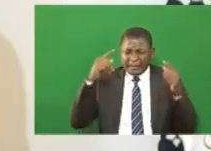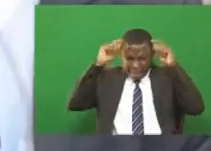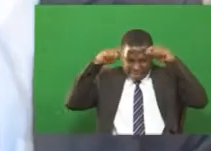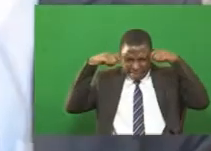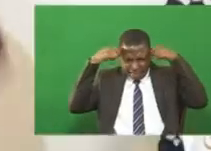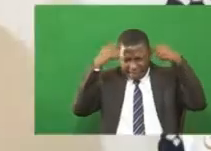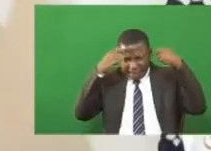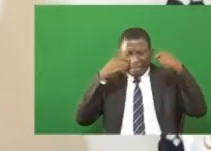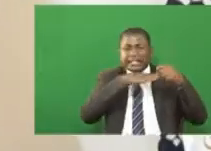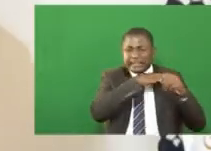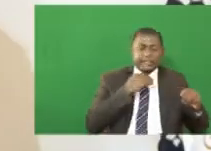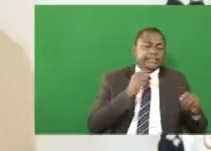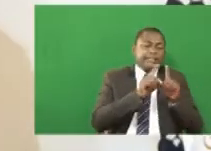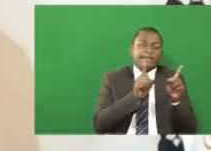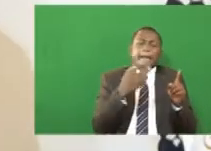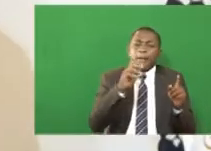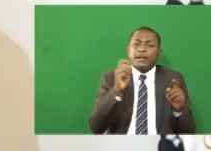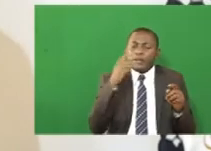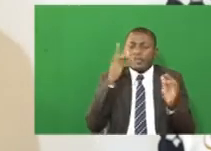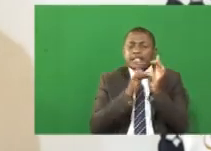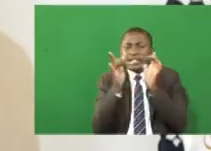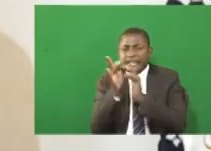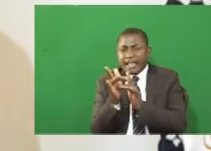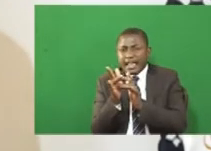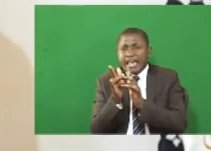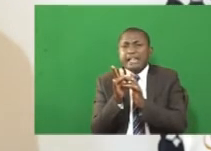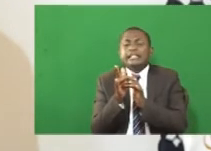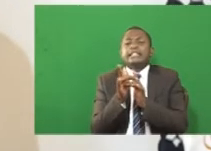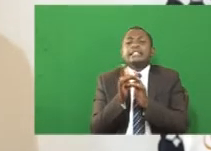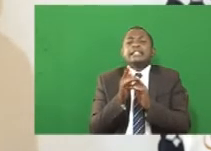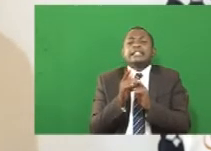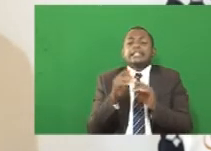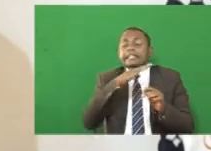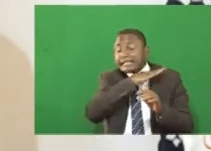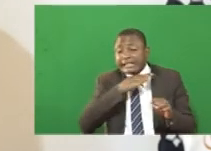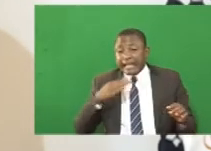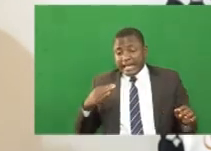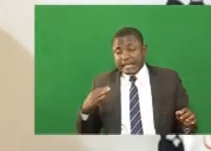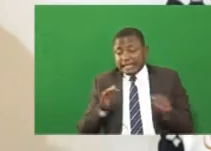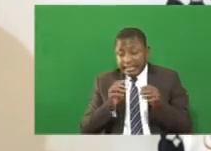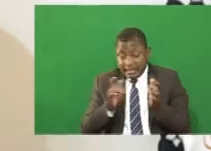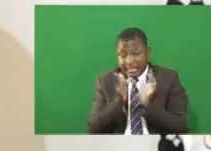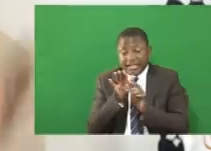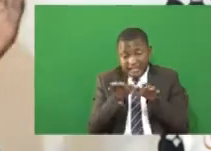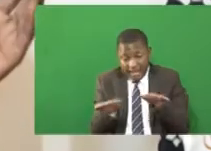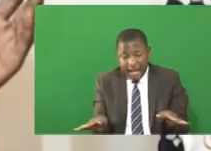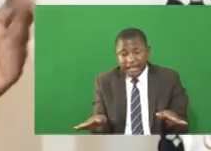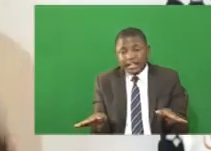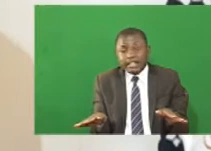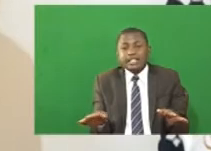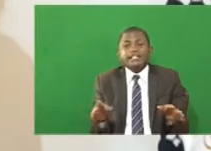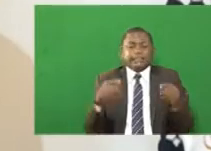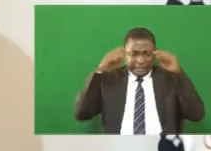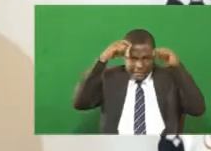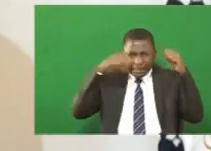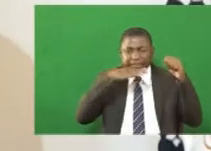waguma. Uyu wepamirayiro ine gumo ikauyo unokunongedzera watadza iwe womhanya kuna Jesu. Ndiregererei Mwari